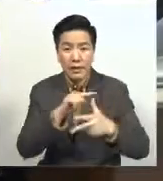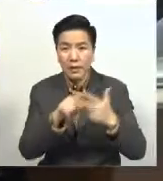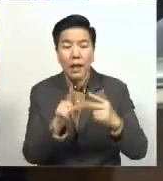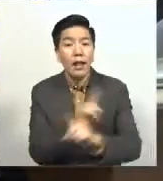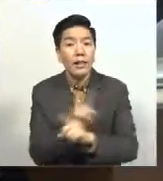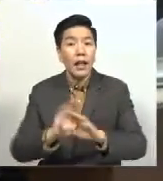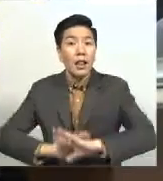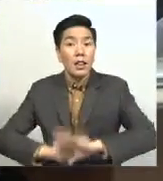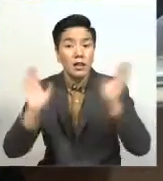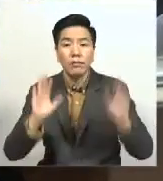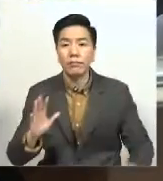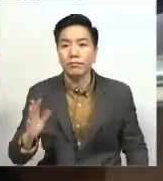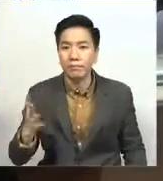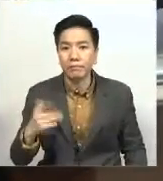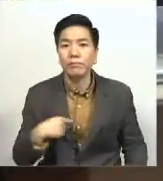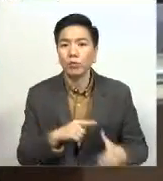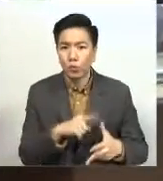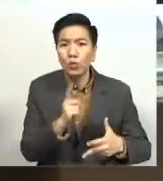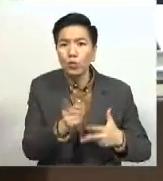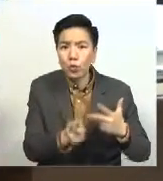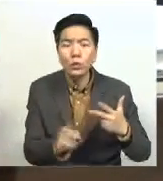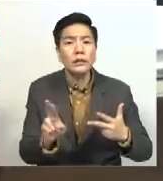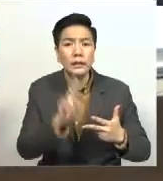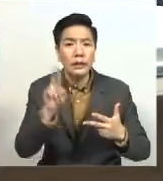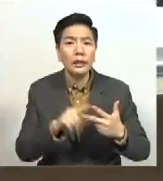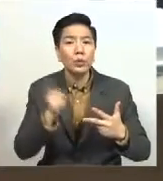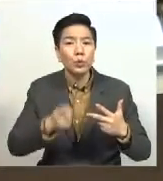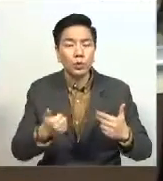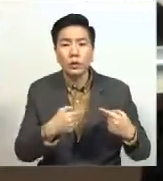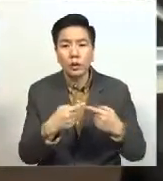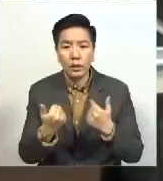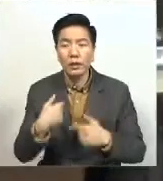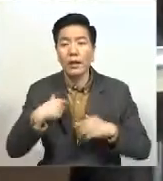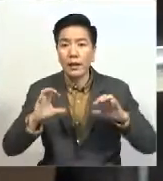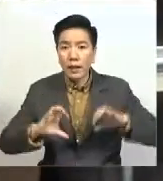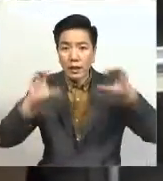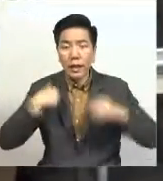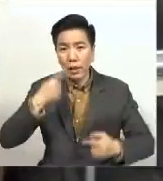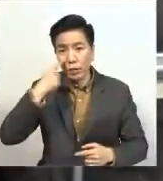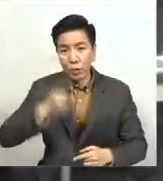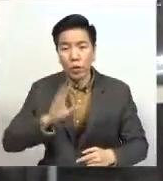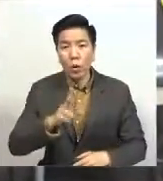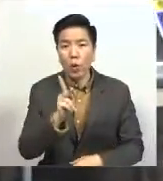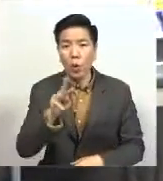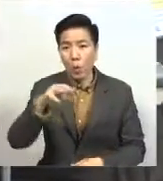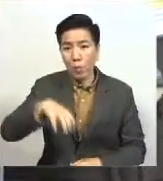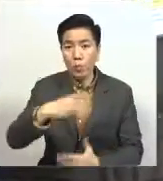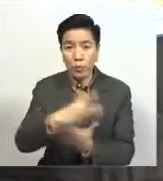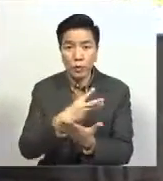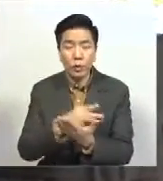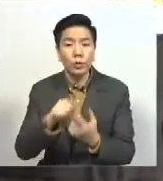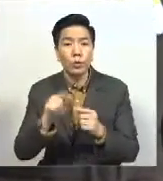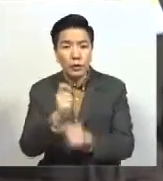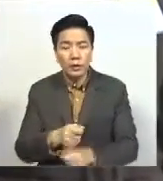ายังไม่ยกเลิกสารเคมีทั้ง3ตัวทั้งที่ในส่วนของข้าราชการประจำกรมวิชาการเกษตรเนี่ย